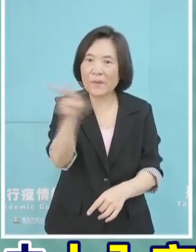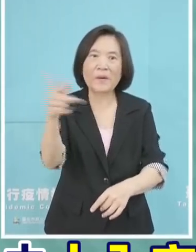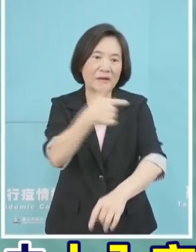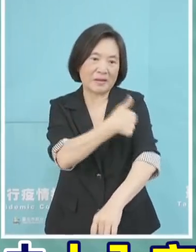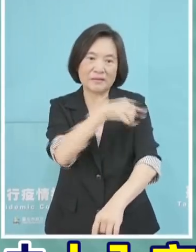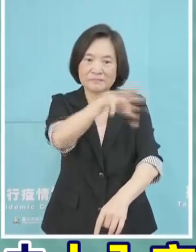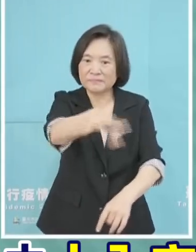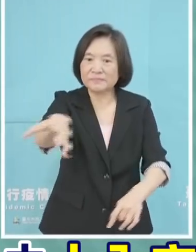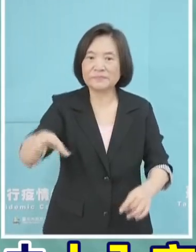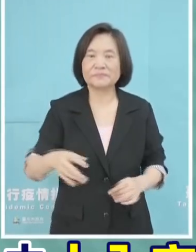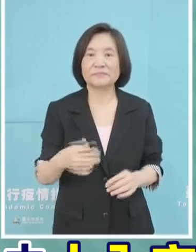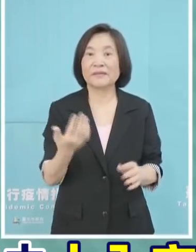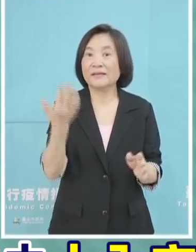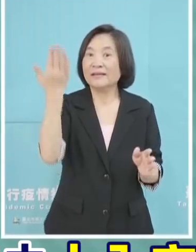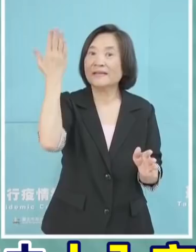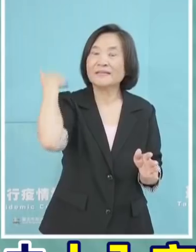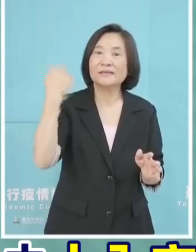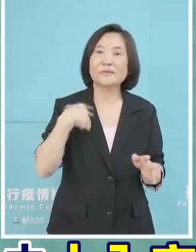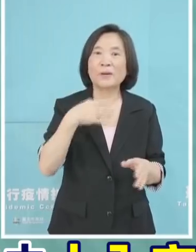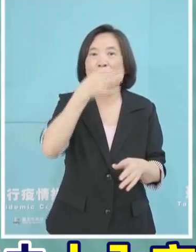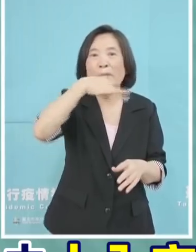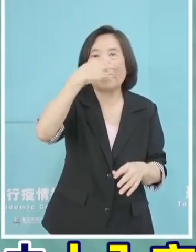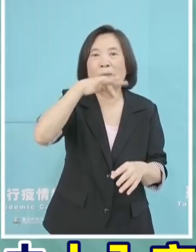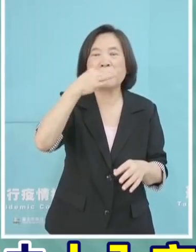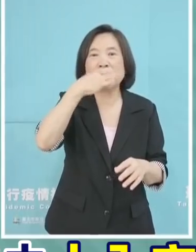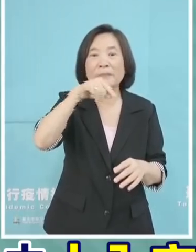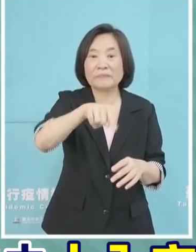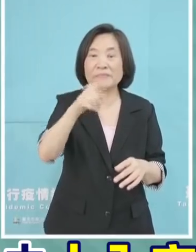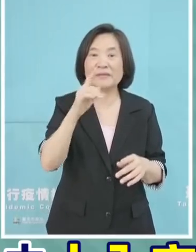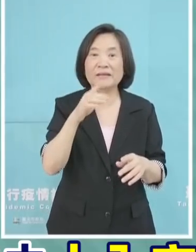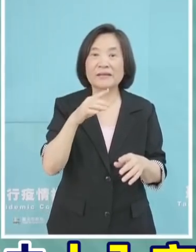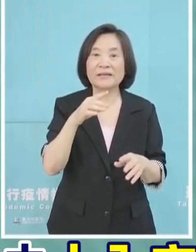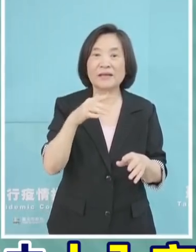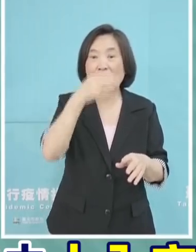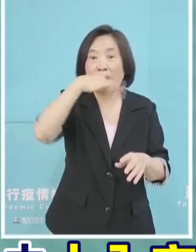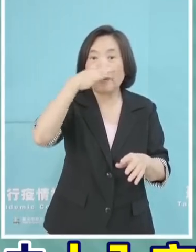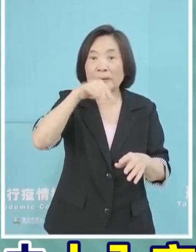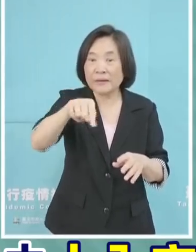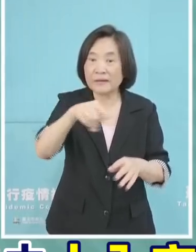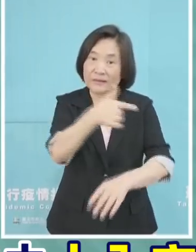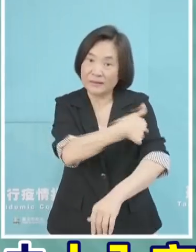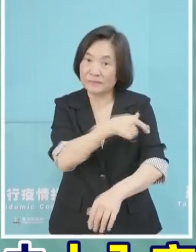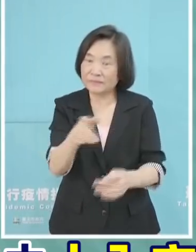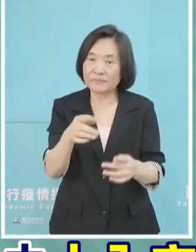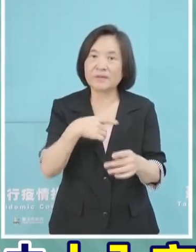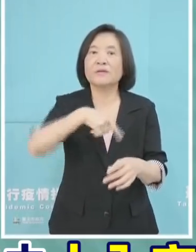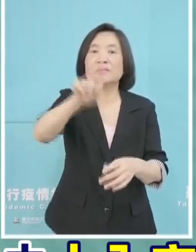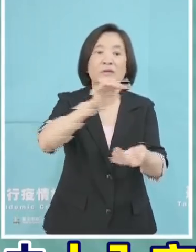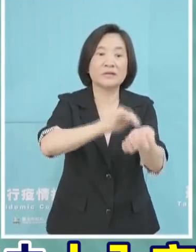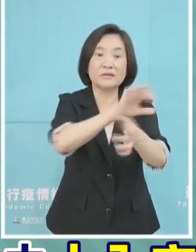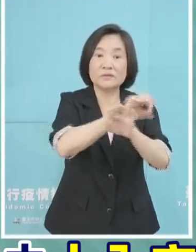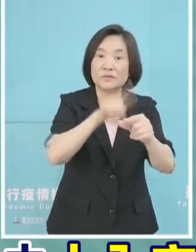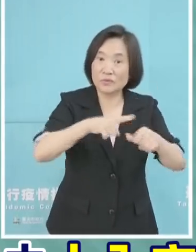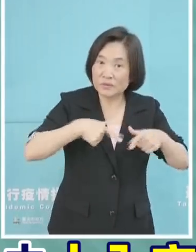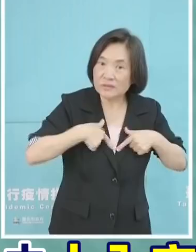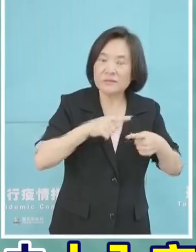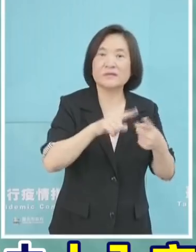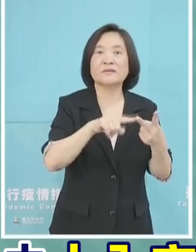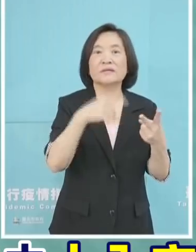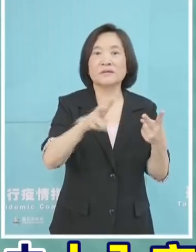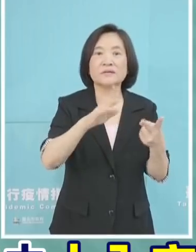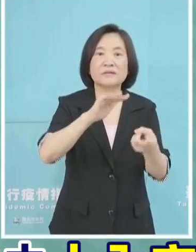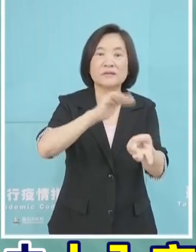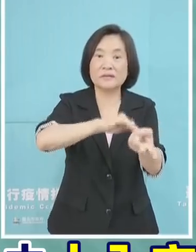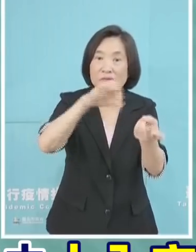哈，像我们打流感疫苗一样，同样是打流感疫苗，你去医学中心、区域医